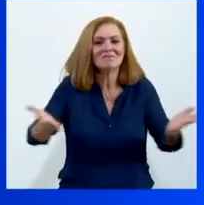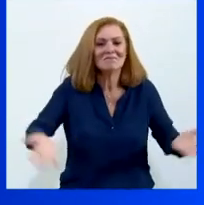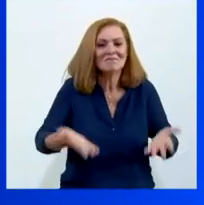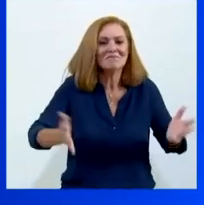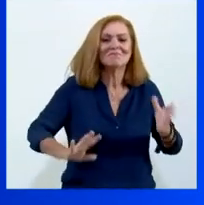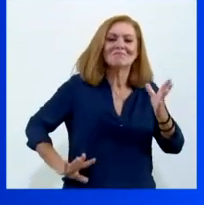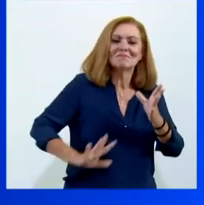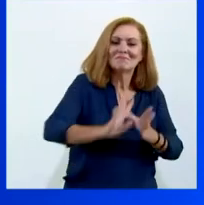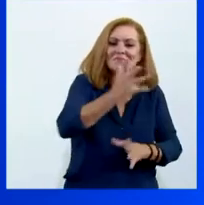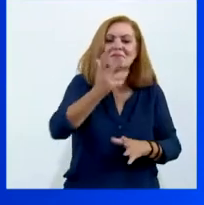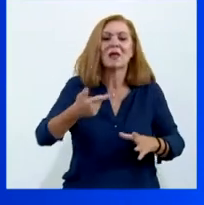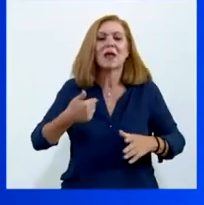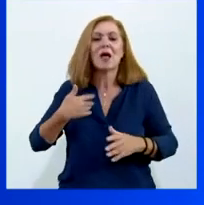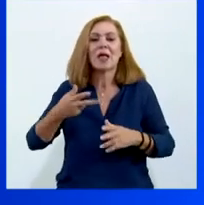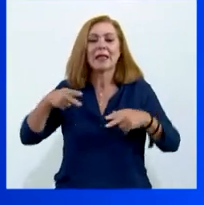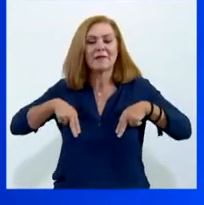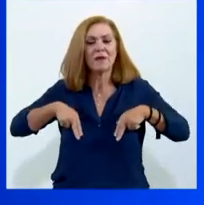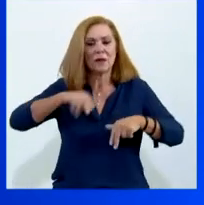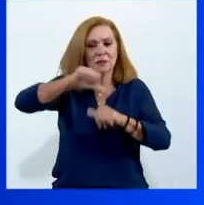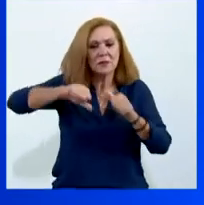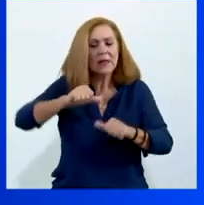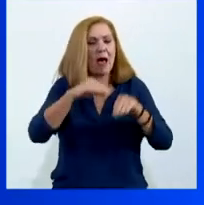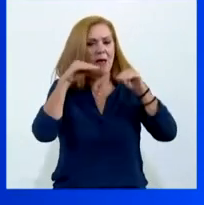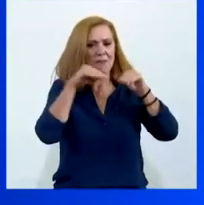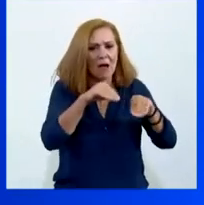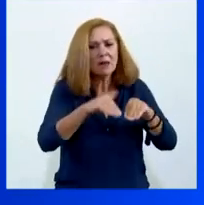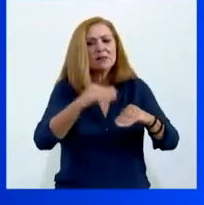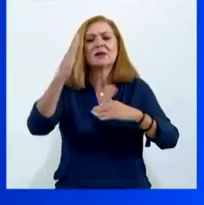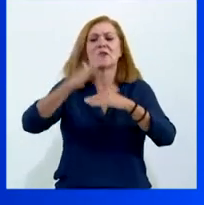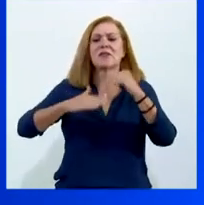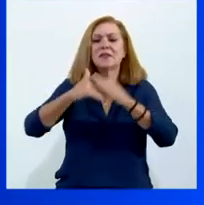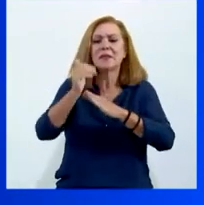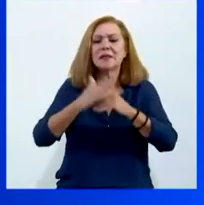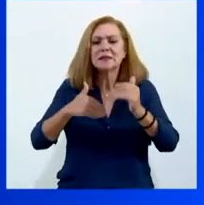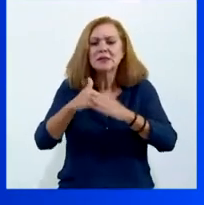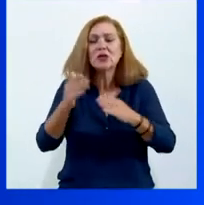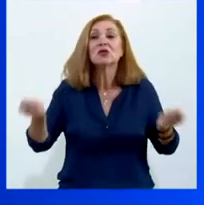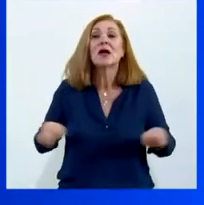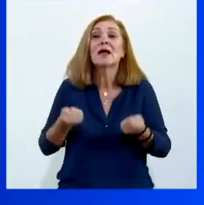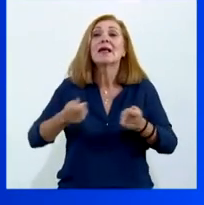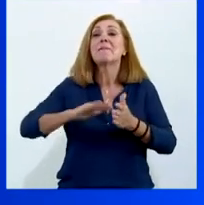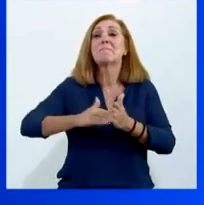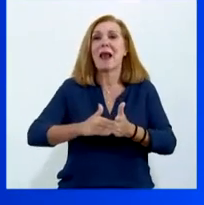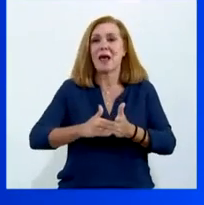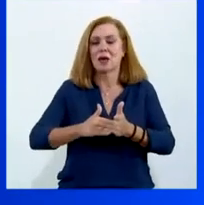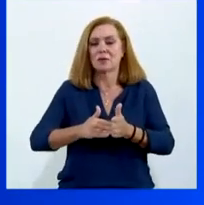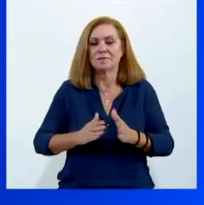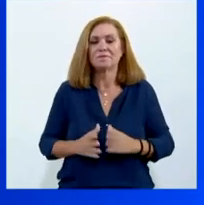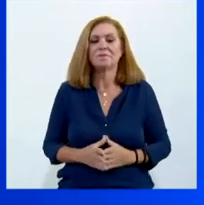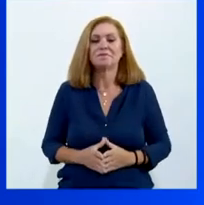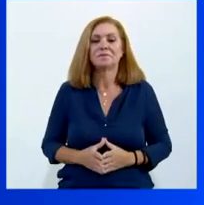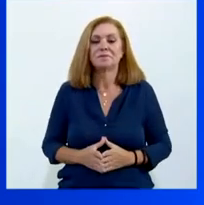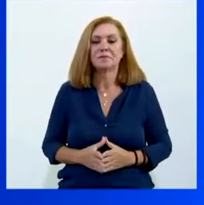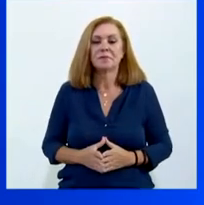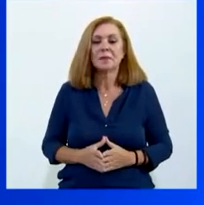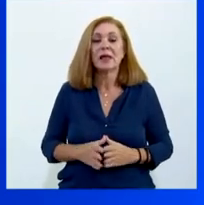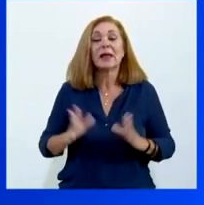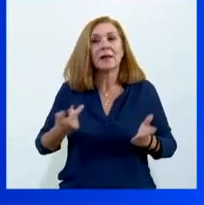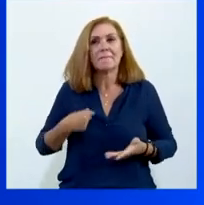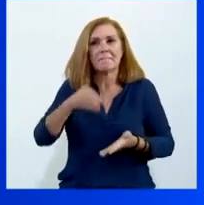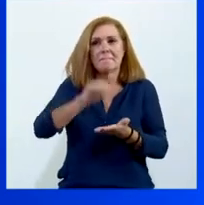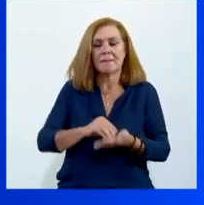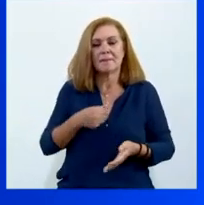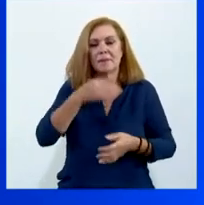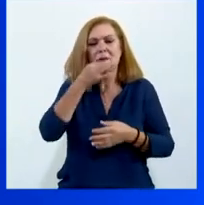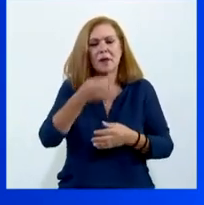μετασχηματισμό, πράσινο μετασχηματισμό, κατάρτιση και δεξιότητες εργαζομένων. Και βέβαια, να επαναλάβω αυτό το